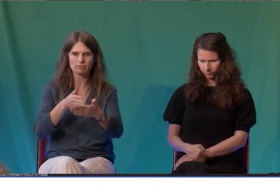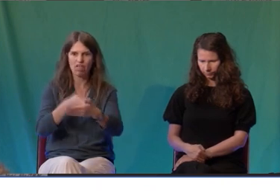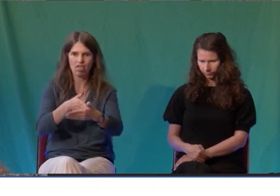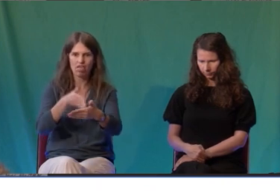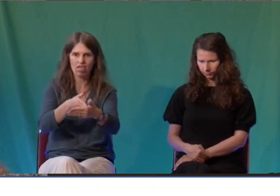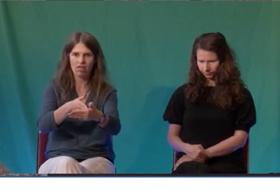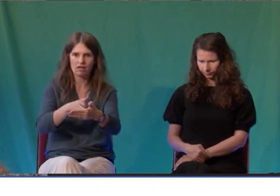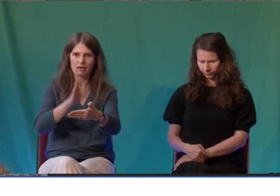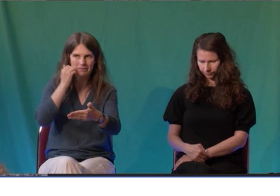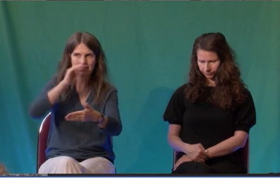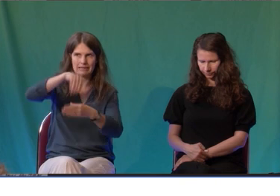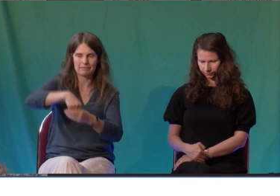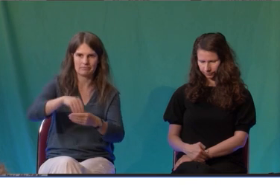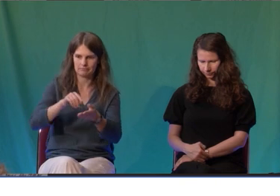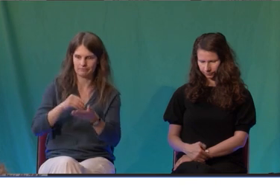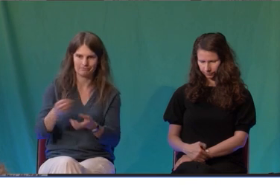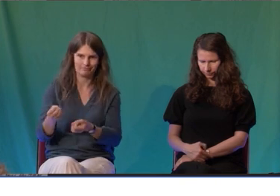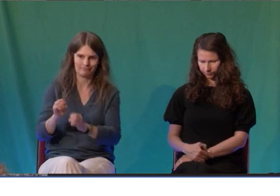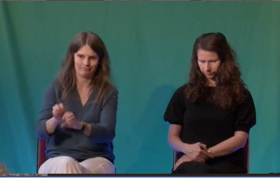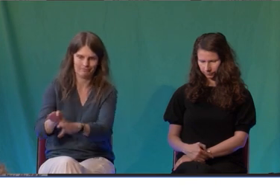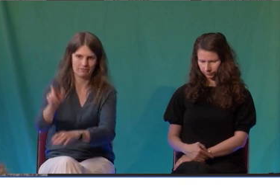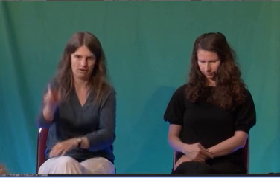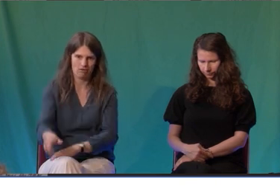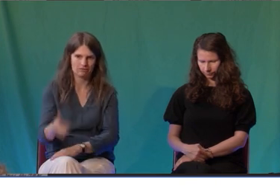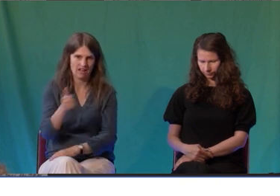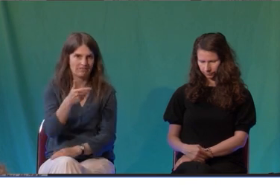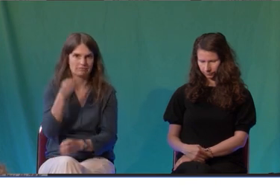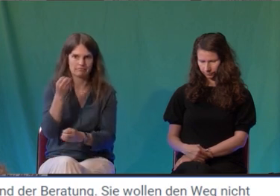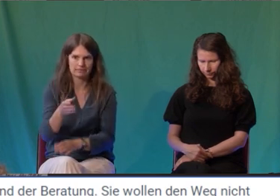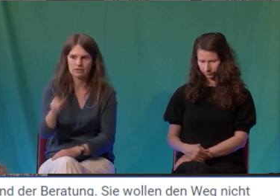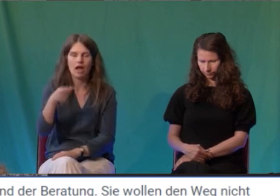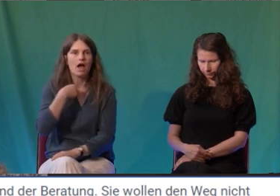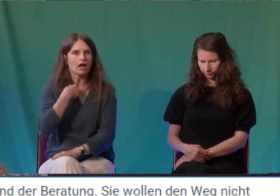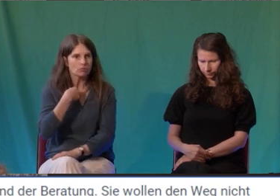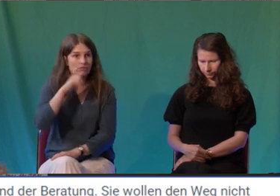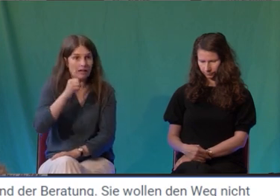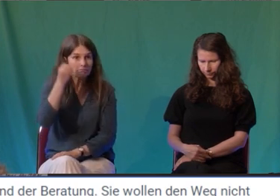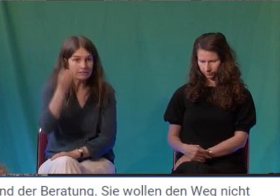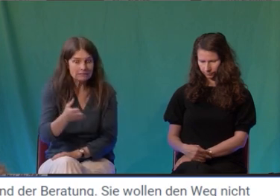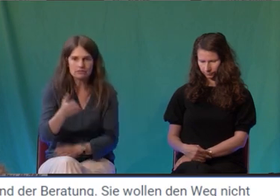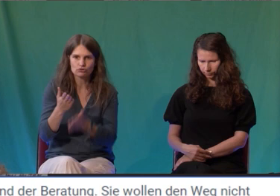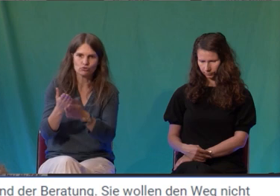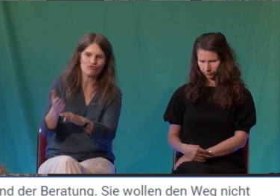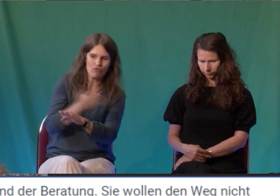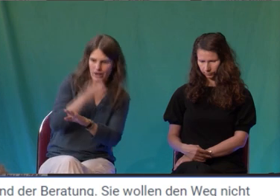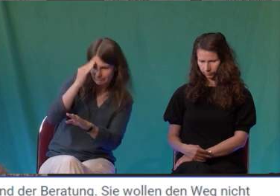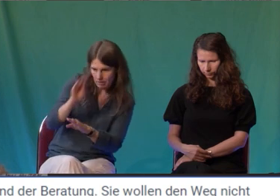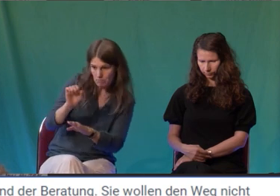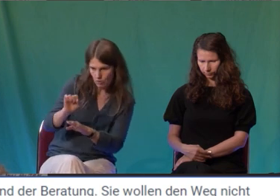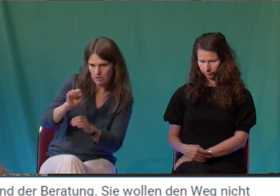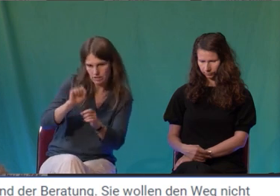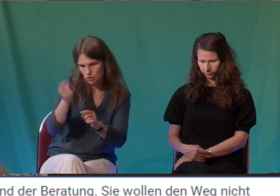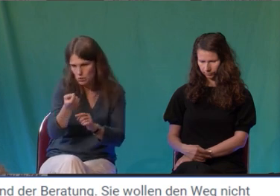schon angezeigt werden dass auch schon ähm dann Stress rausgenommen wird indem man schon vorher darauf hinweist das kann